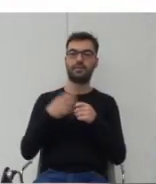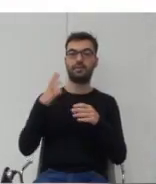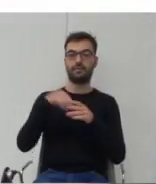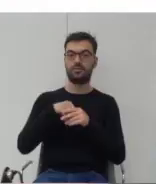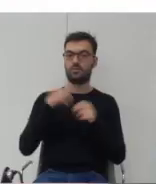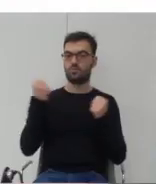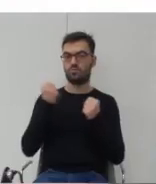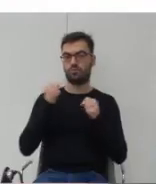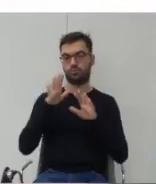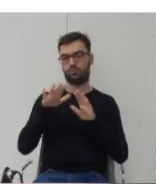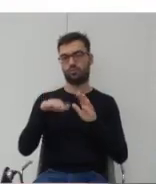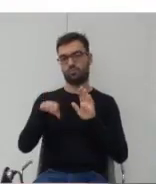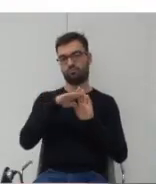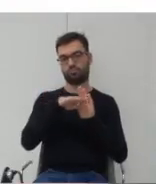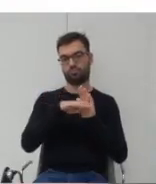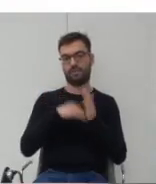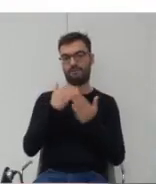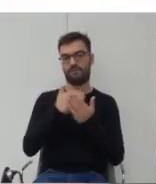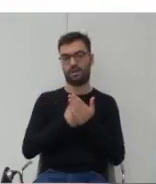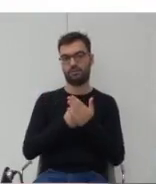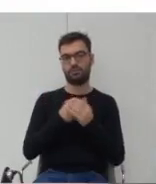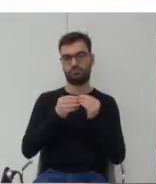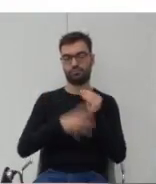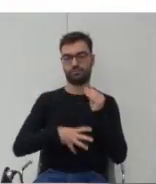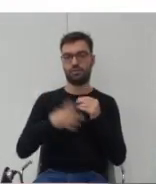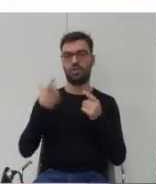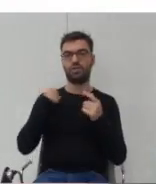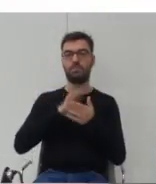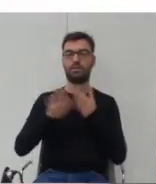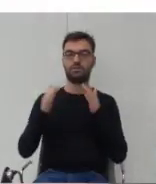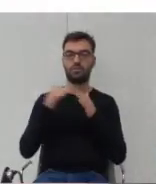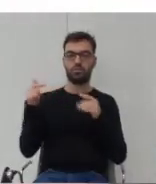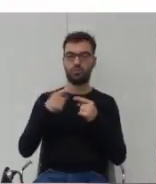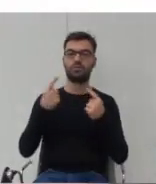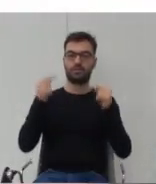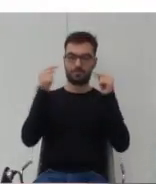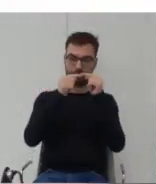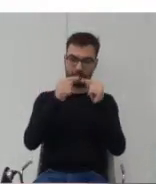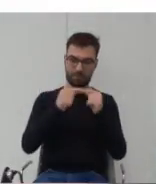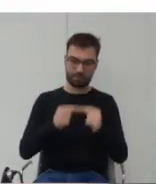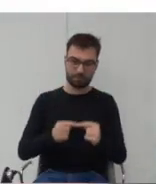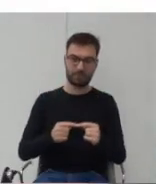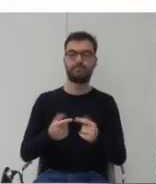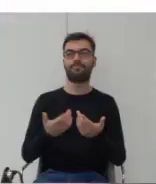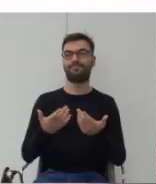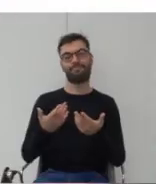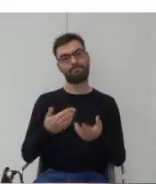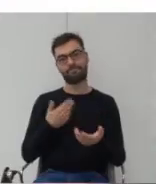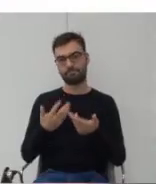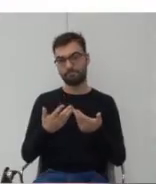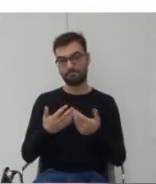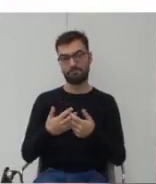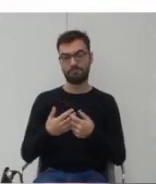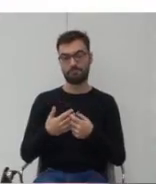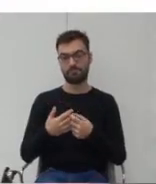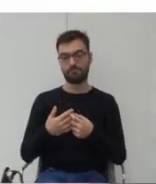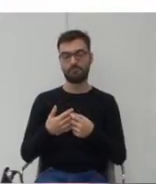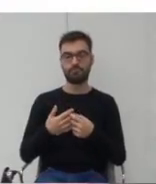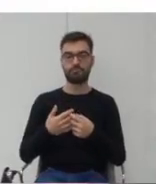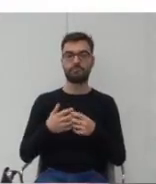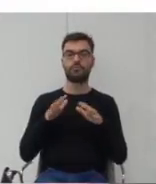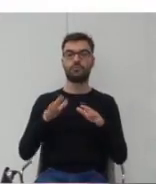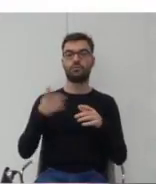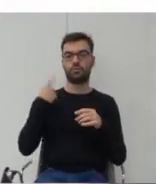obwarowana szeregiem warunków, które osoba bezdomna musi spełnić, żeby ją dostać. No,